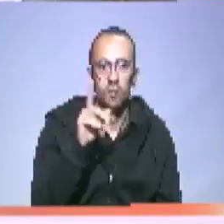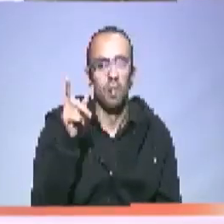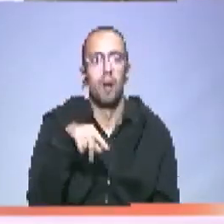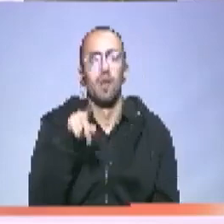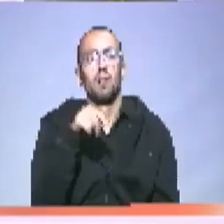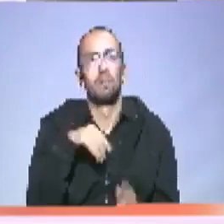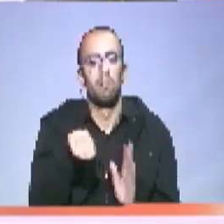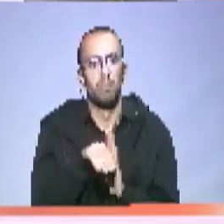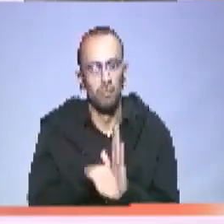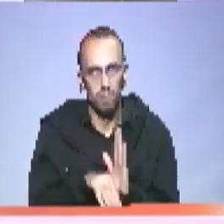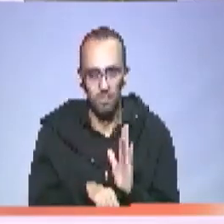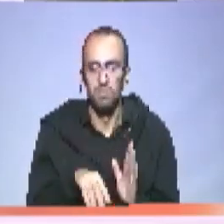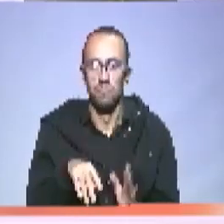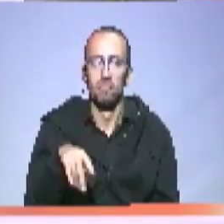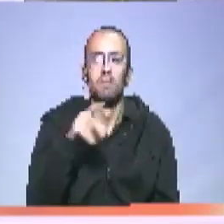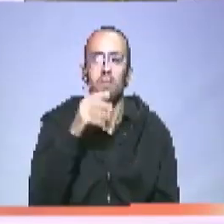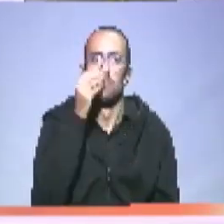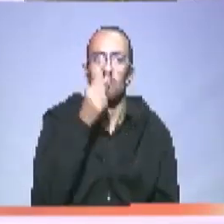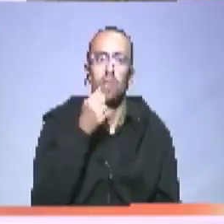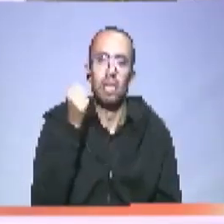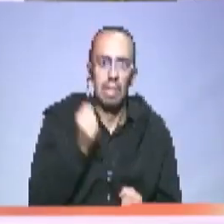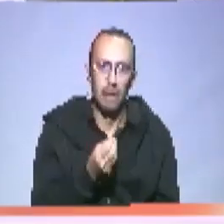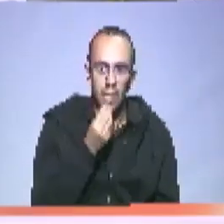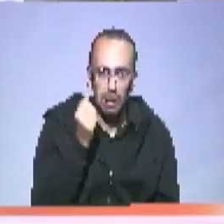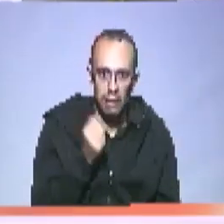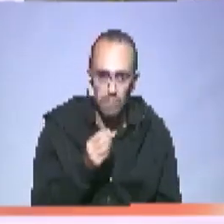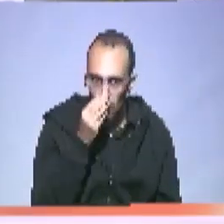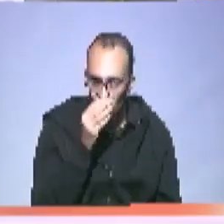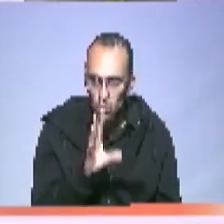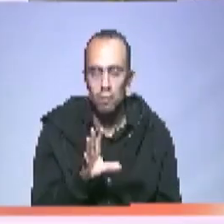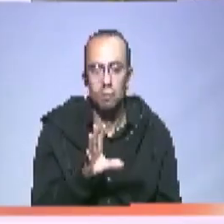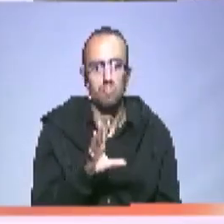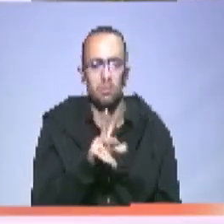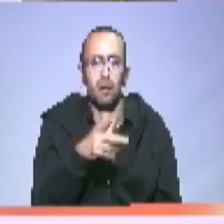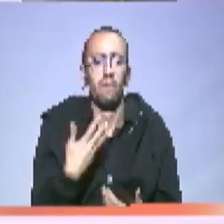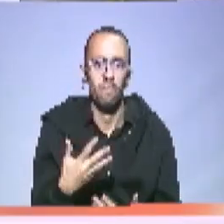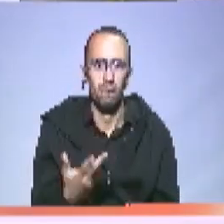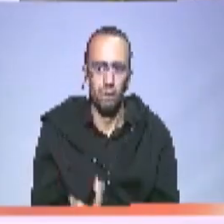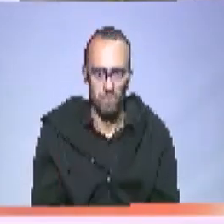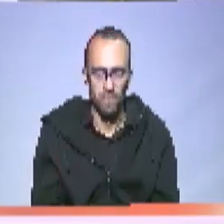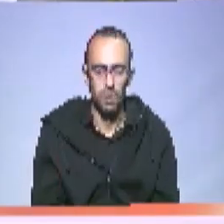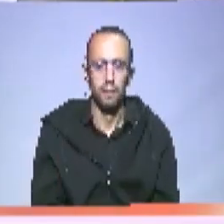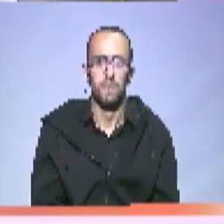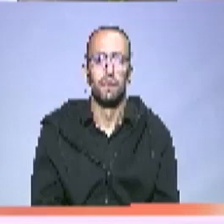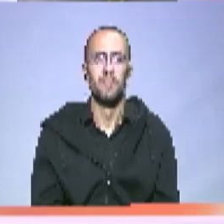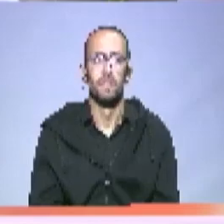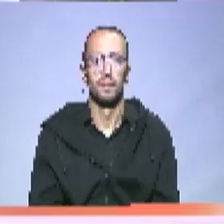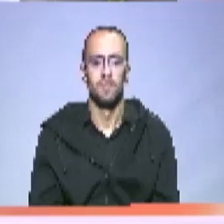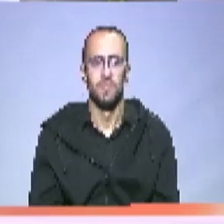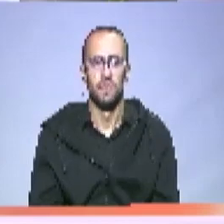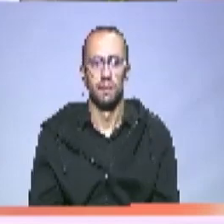دايت، اللي ما بيحبش الاكل تقيل بالليل، يعني كلها بالزبط. حاجات خفيفه برضه بالظبط.